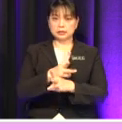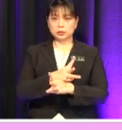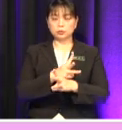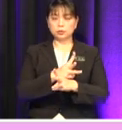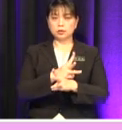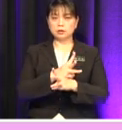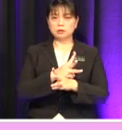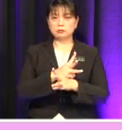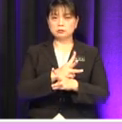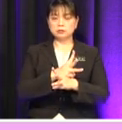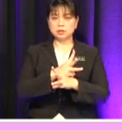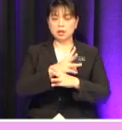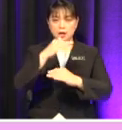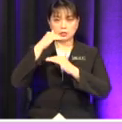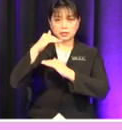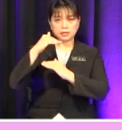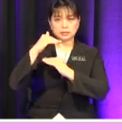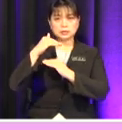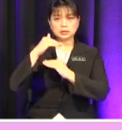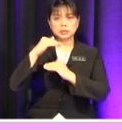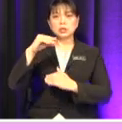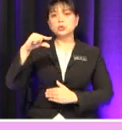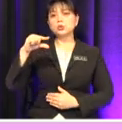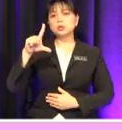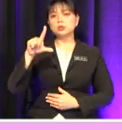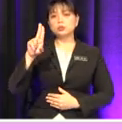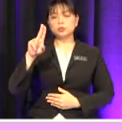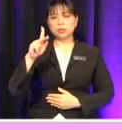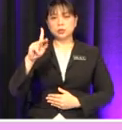glukosa dalam darah Oke jadi